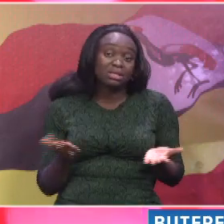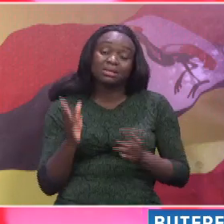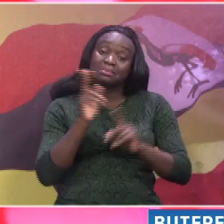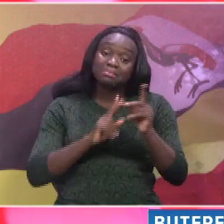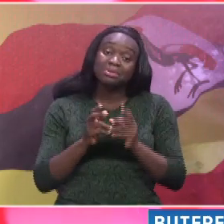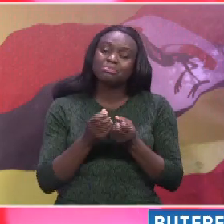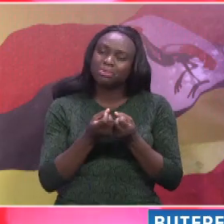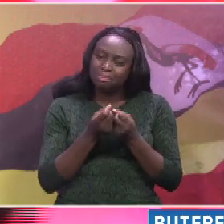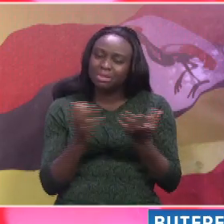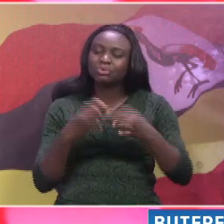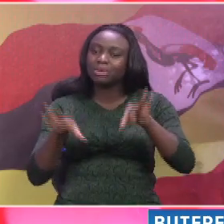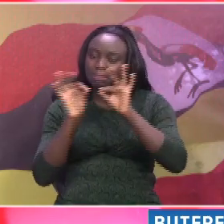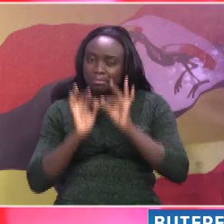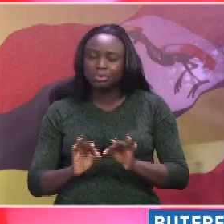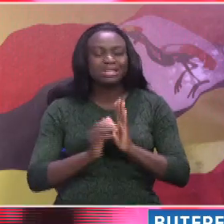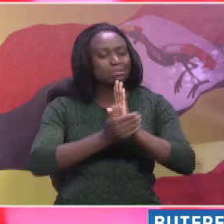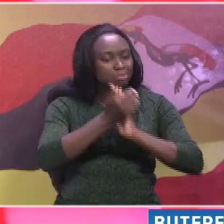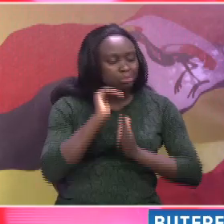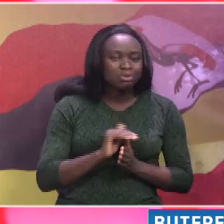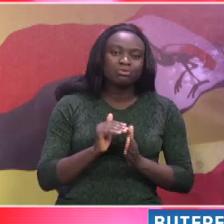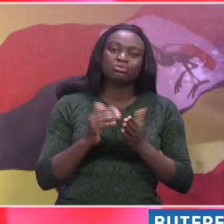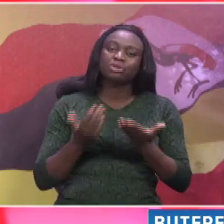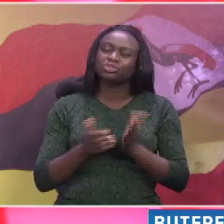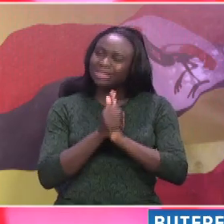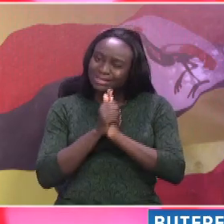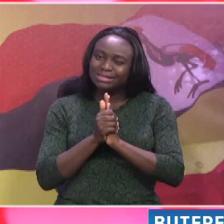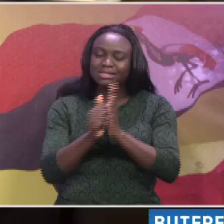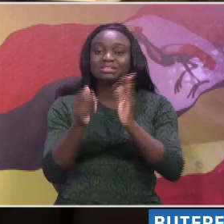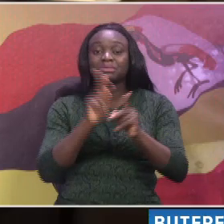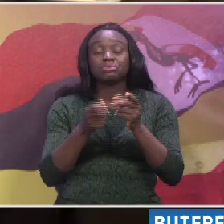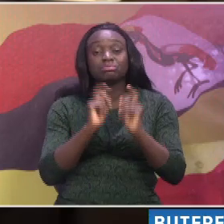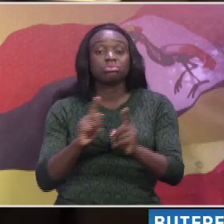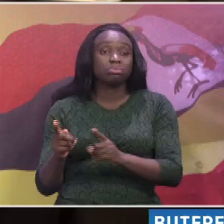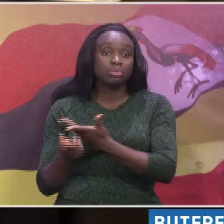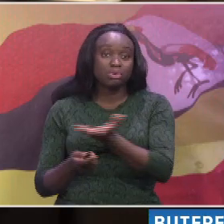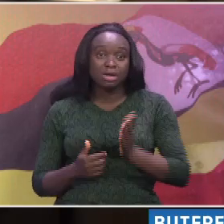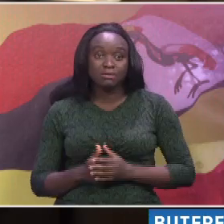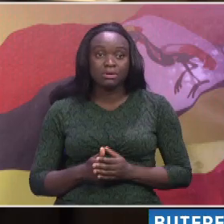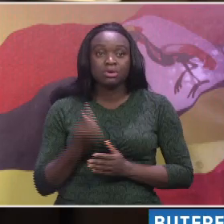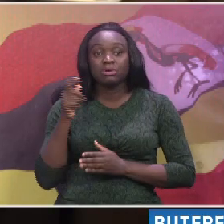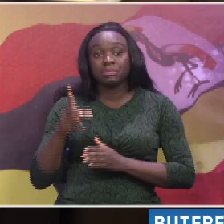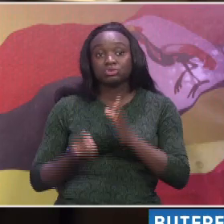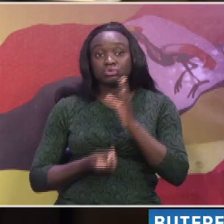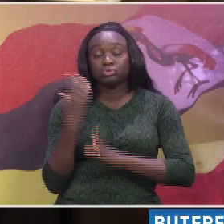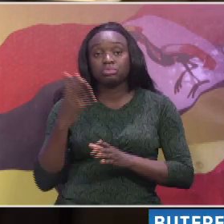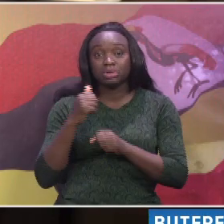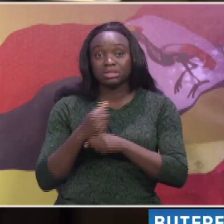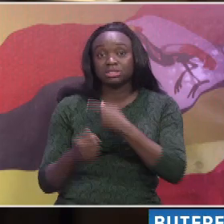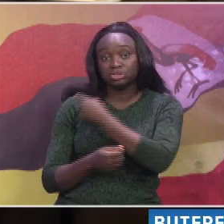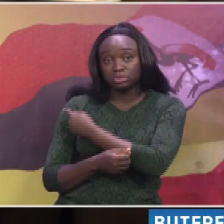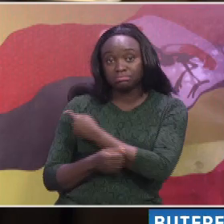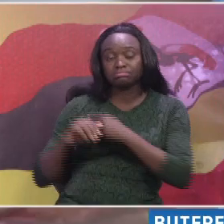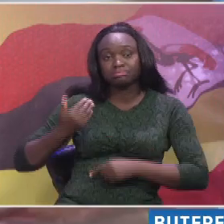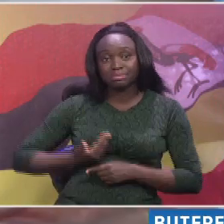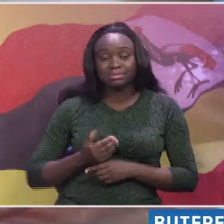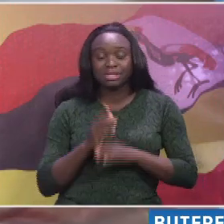our useful and trained and valuable people. Omu ku batandisi b'ekitongole kino, Oweekitiibwa Rita Namyalo